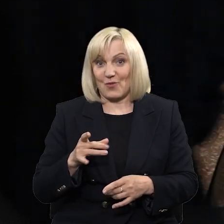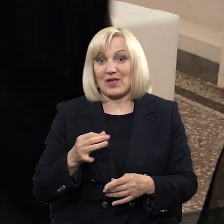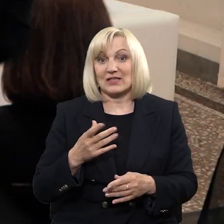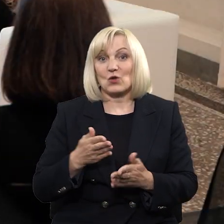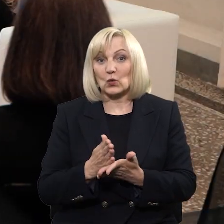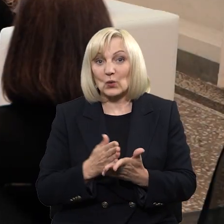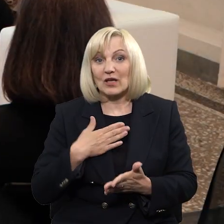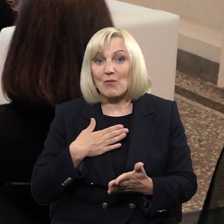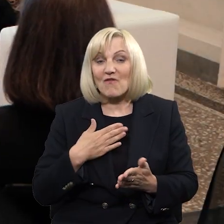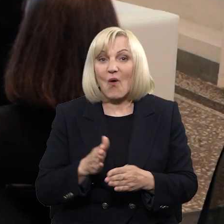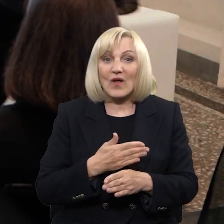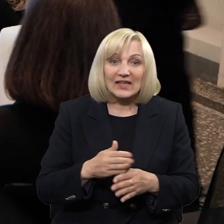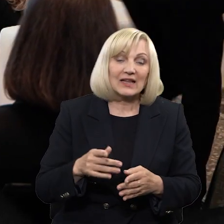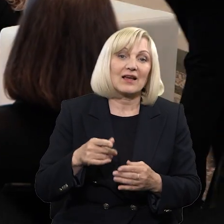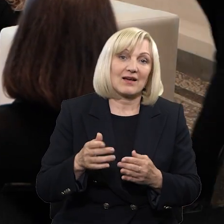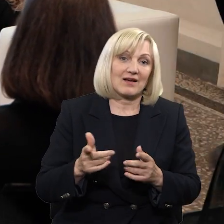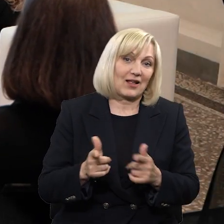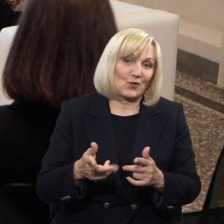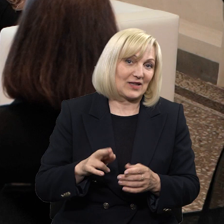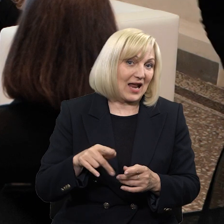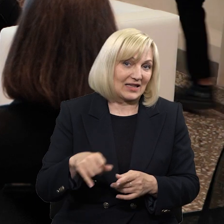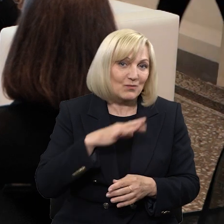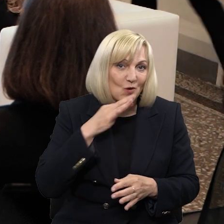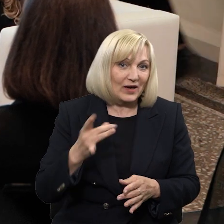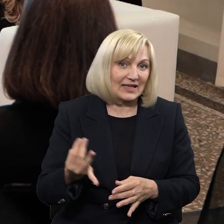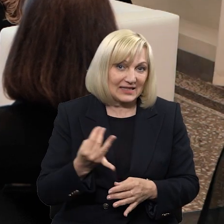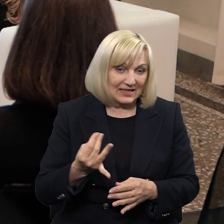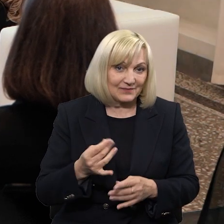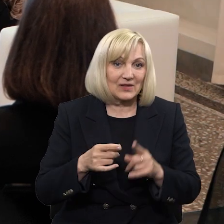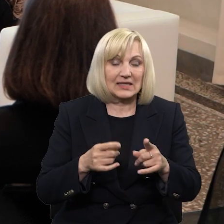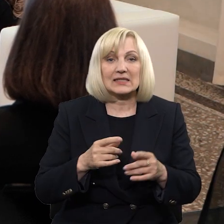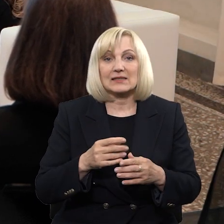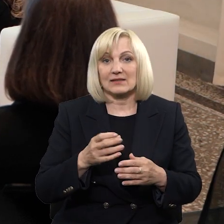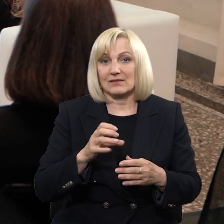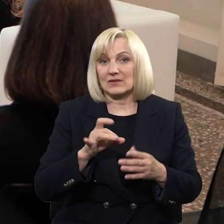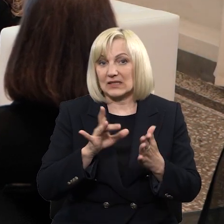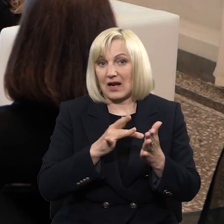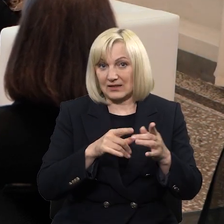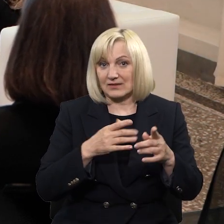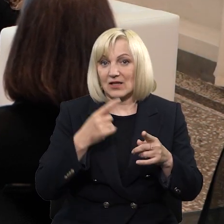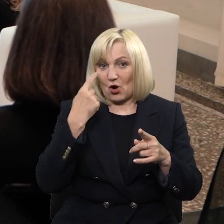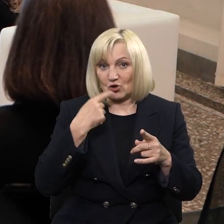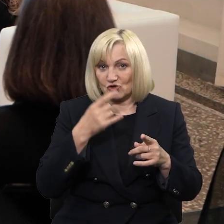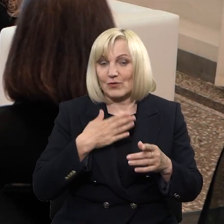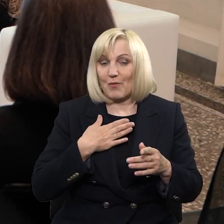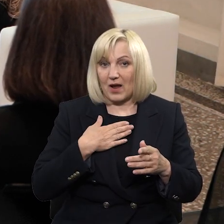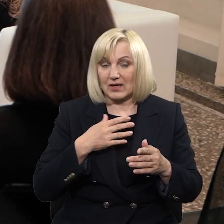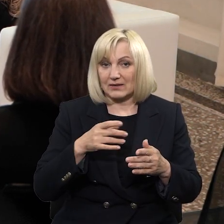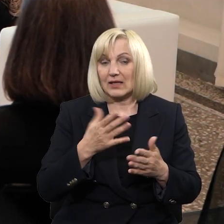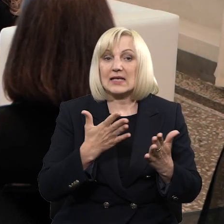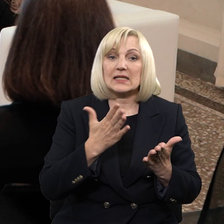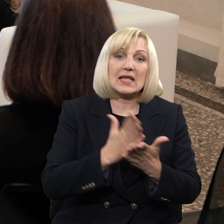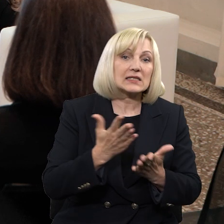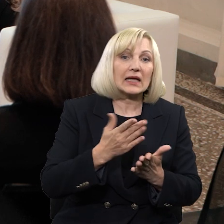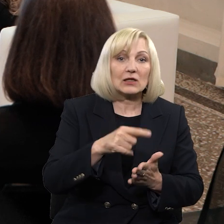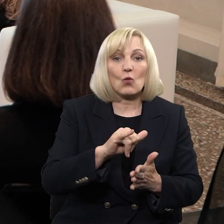сотрудники моего отдела которые готовят для них много всего интересного здесь страница на мой Telegram это не канал Это личные страничка